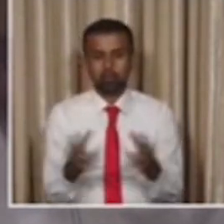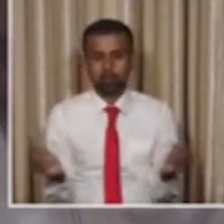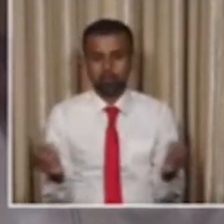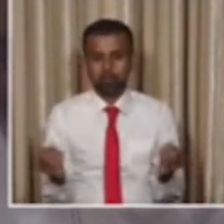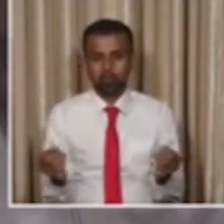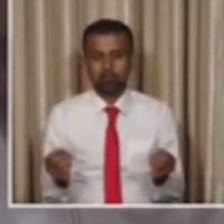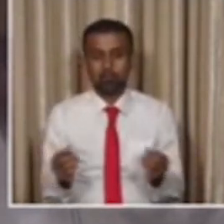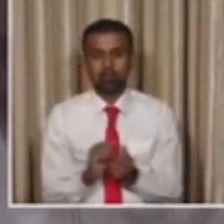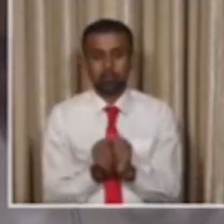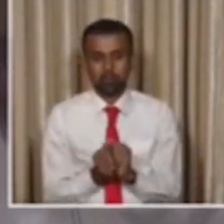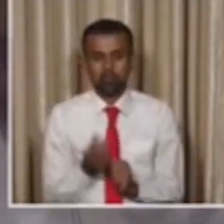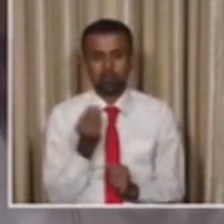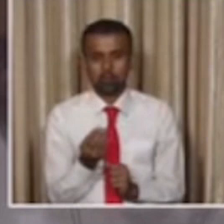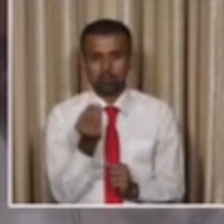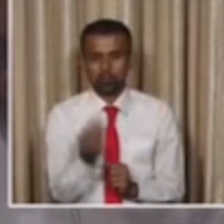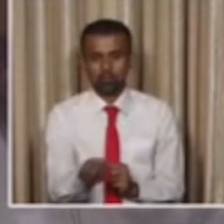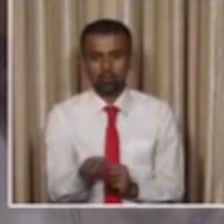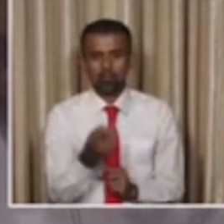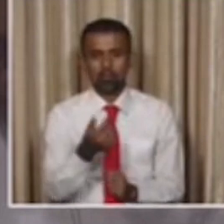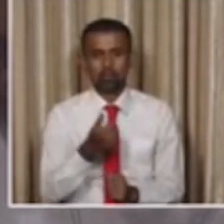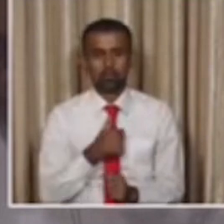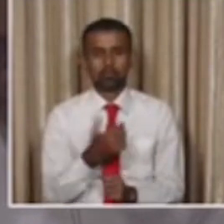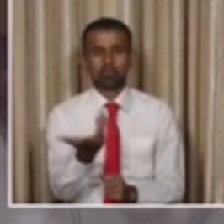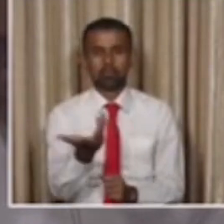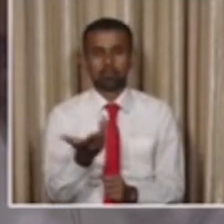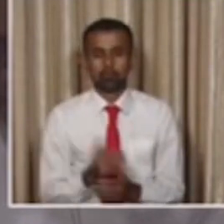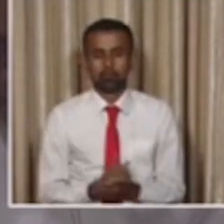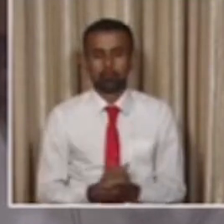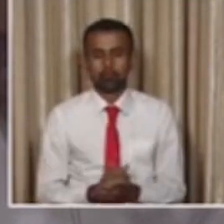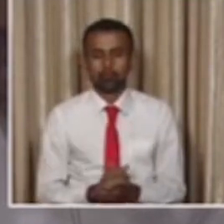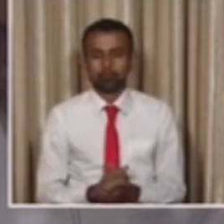අපි සංශෝධන ඉදිරිපත් කරාම ඒකට විරුද්ධ වුණා.